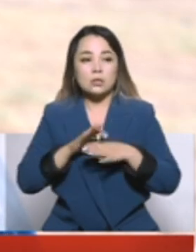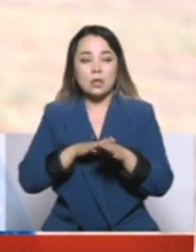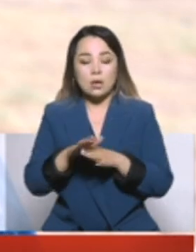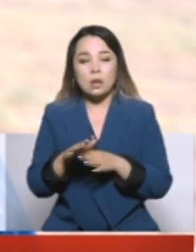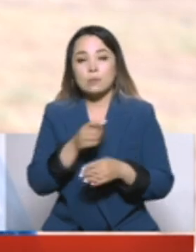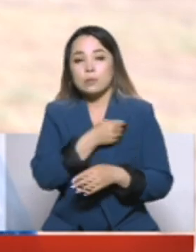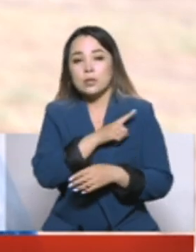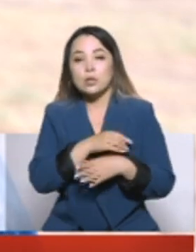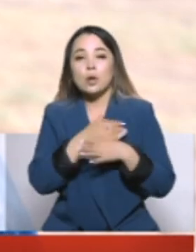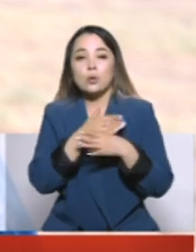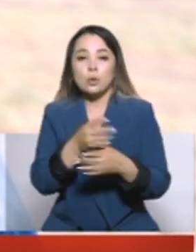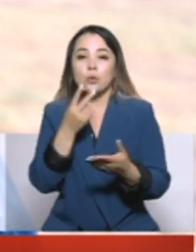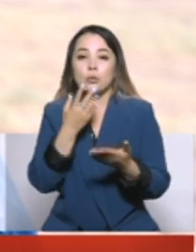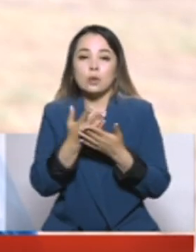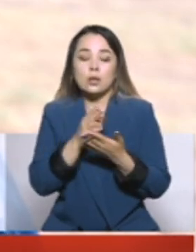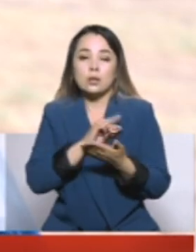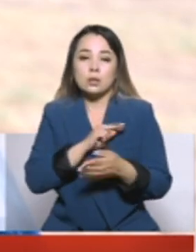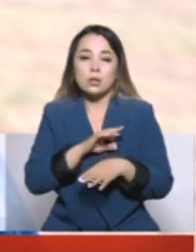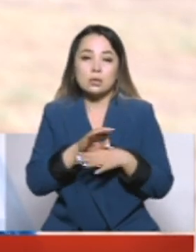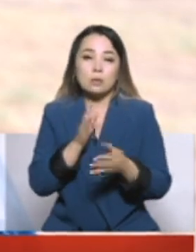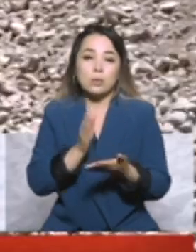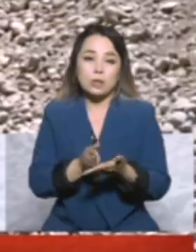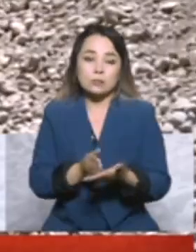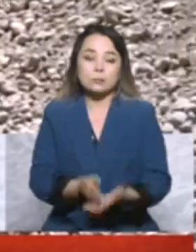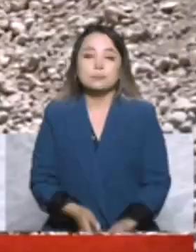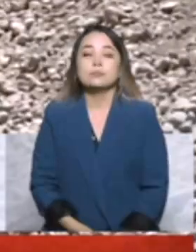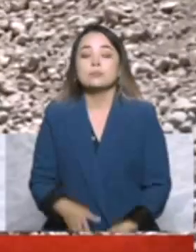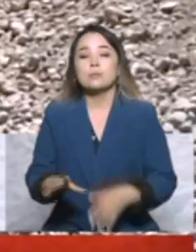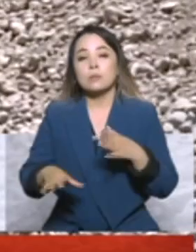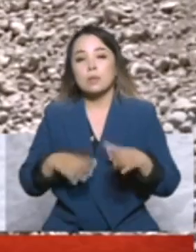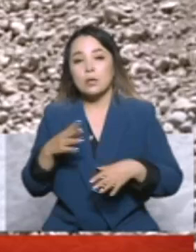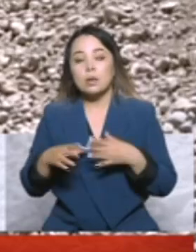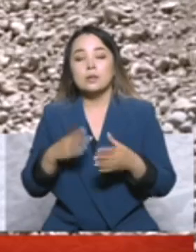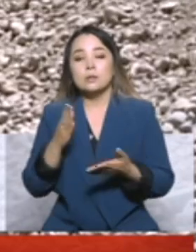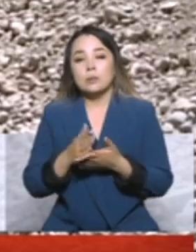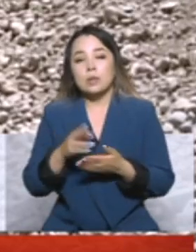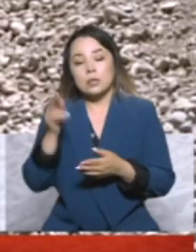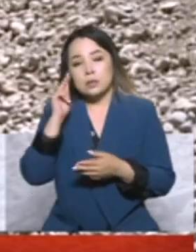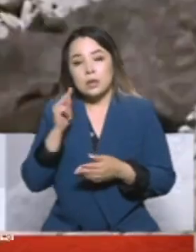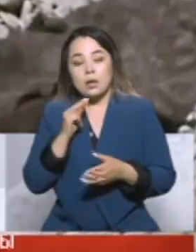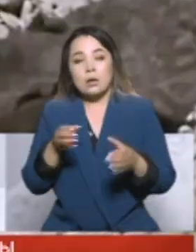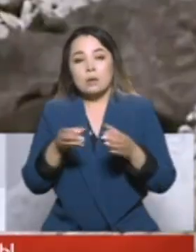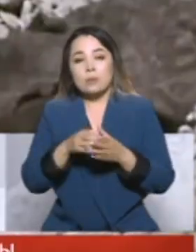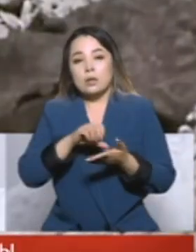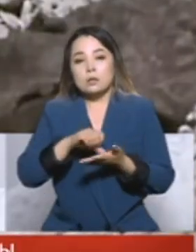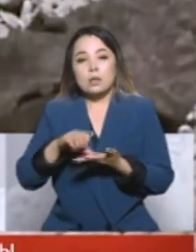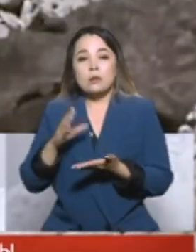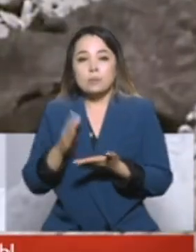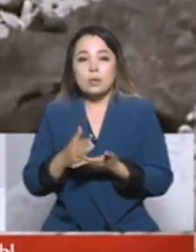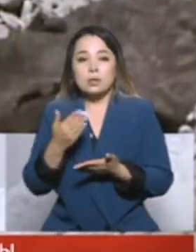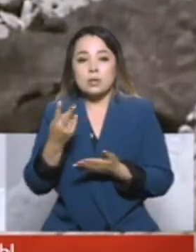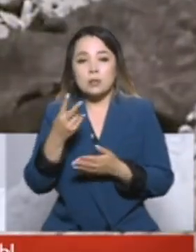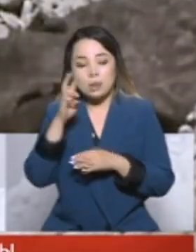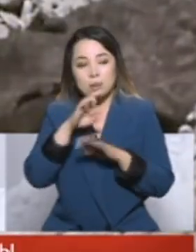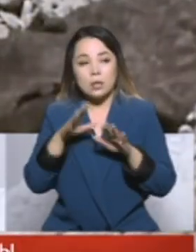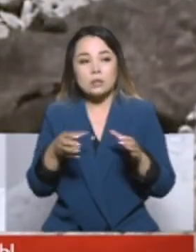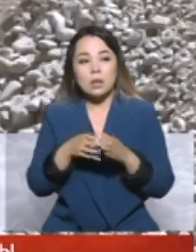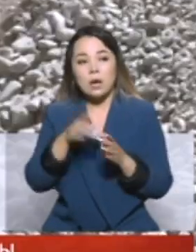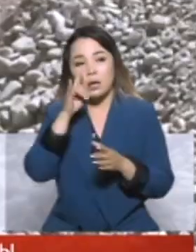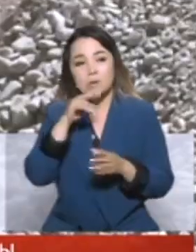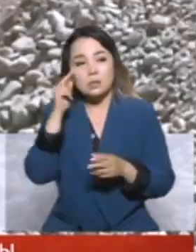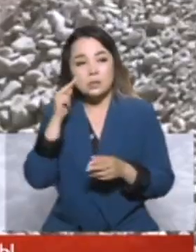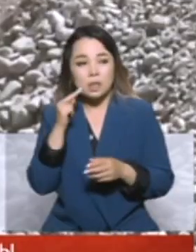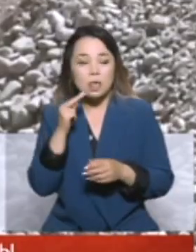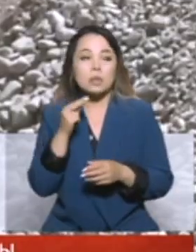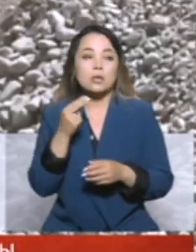қатарына медициналық көмек көрсету қызметі де қосылды. Жаттығуға Қытай компаниясының өкілдері де қатысты. Өйткені екі ел бүгінде Қазақстан